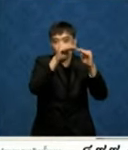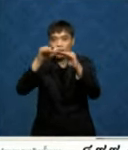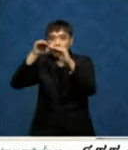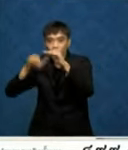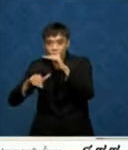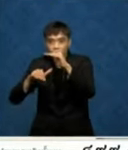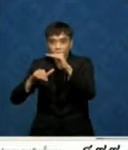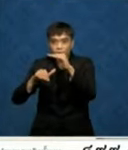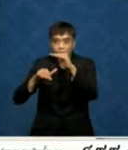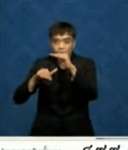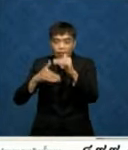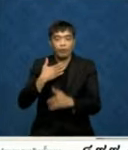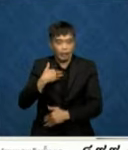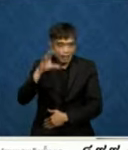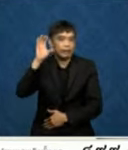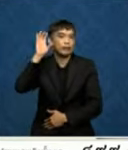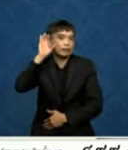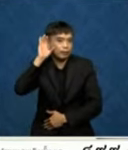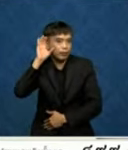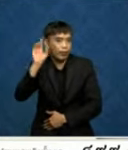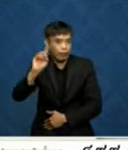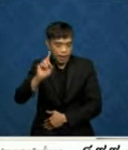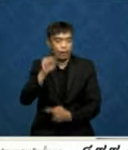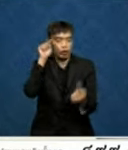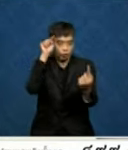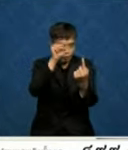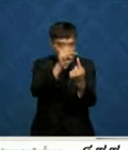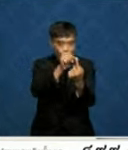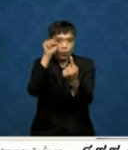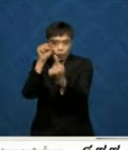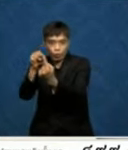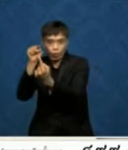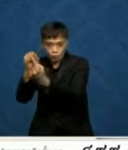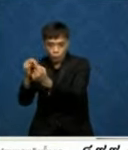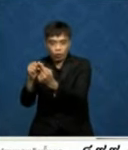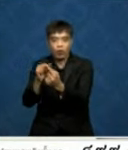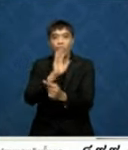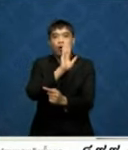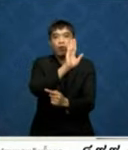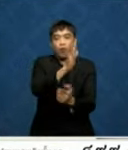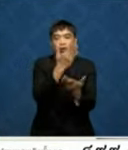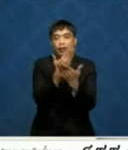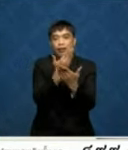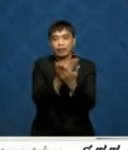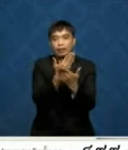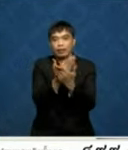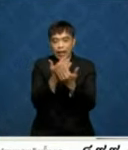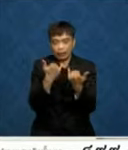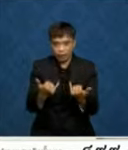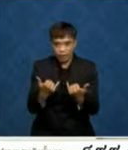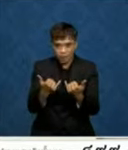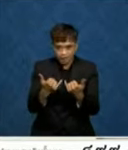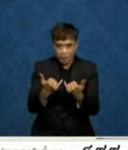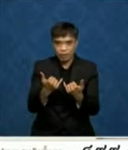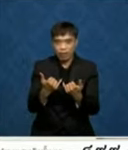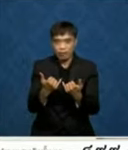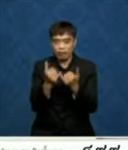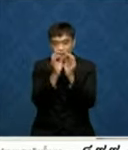มเชื่อว่ามีความเหมาะสมสอดคล้องกับภาระทางการคลังที่ตึงตัวอยู่ในขณะ